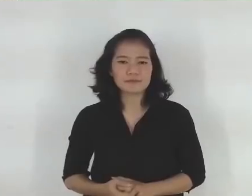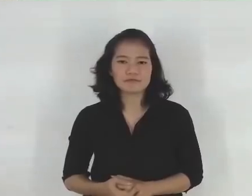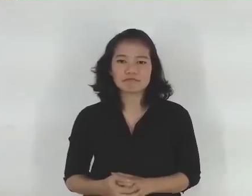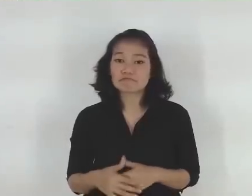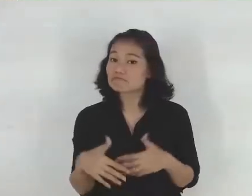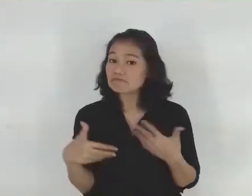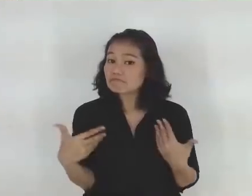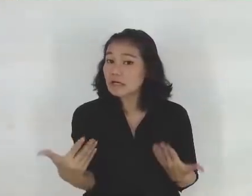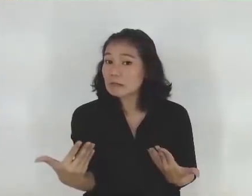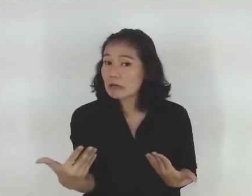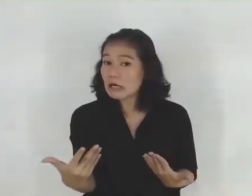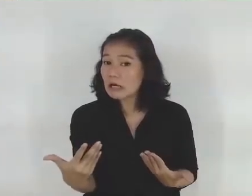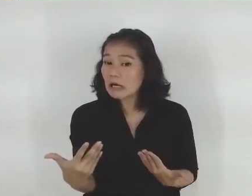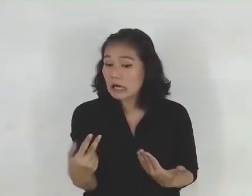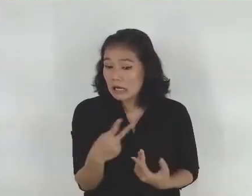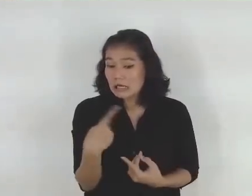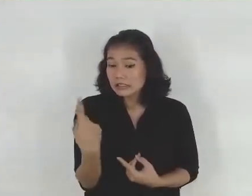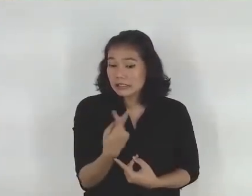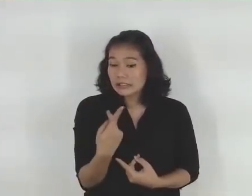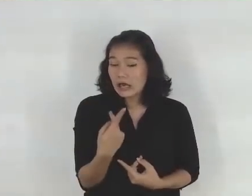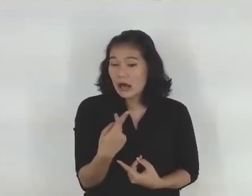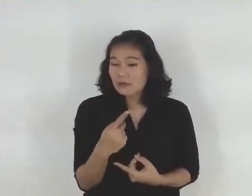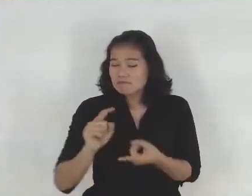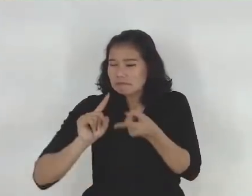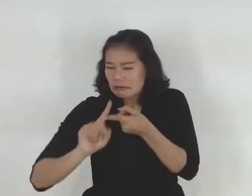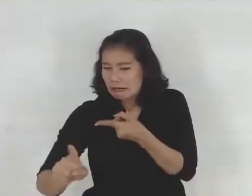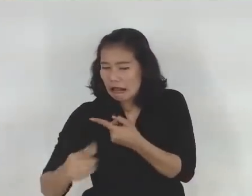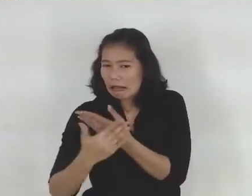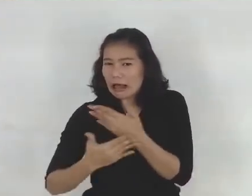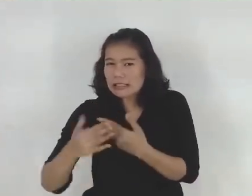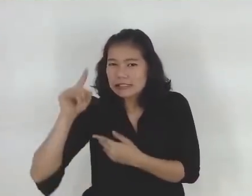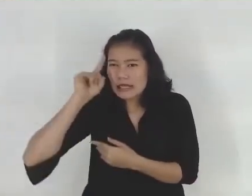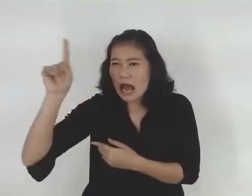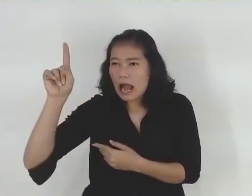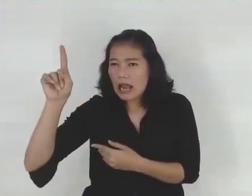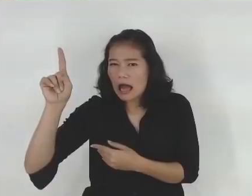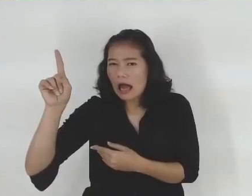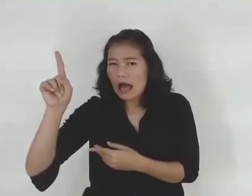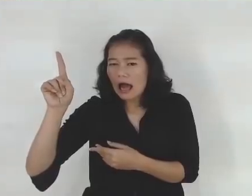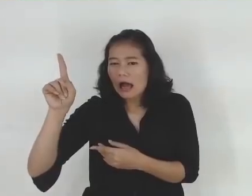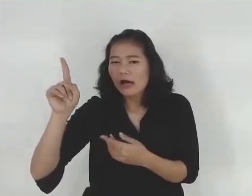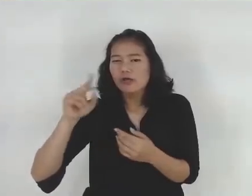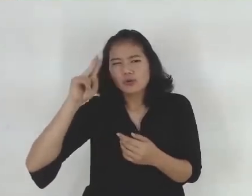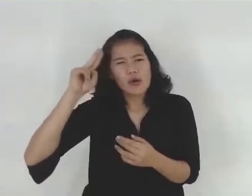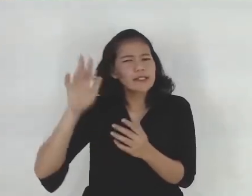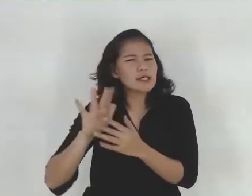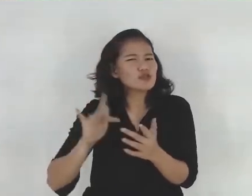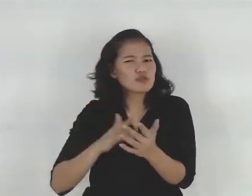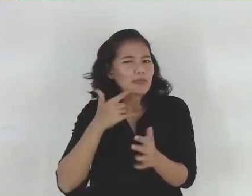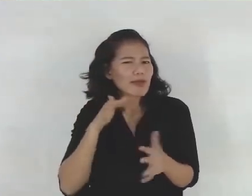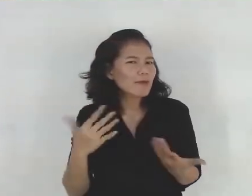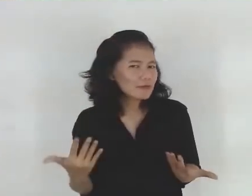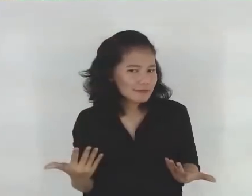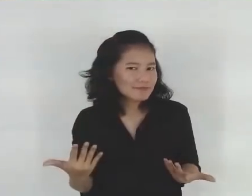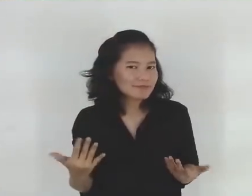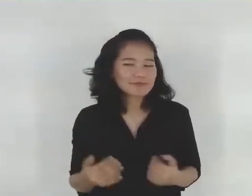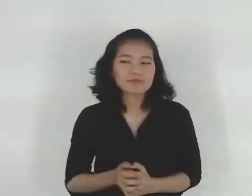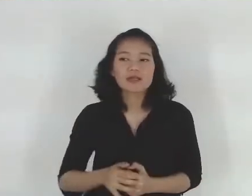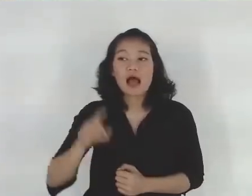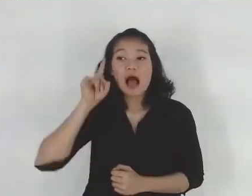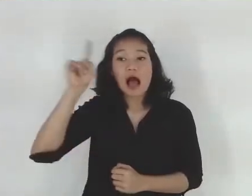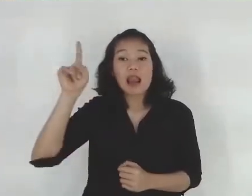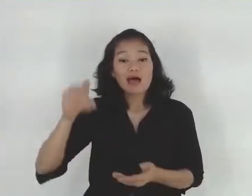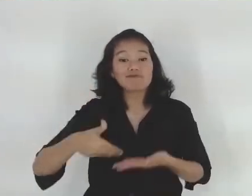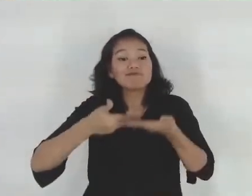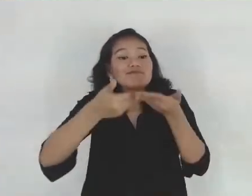bagaimana pengenalan kita akan kasih Allah di dalam hidup Kristus Allah